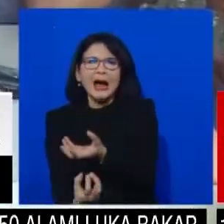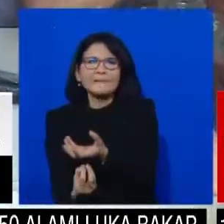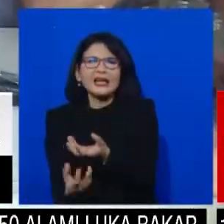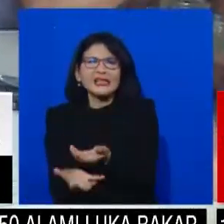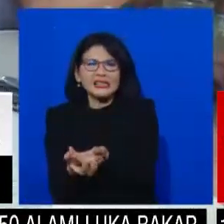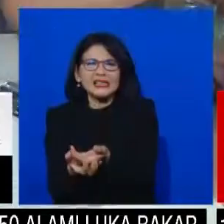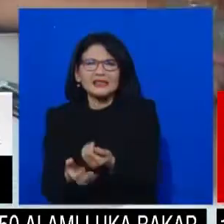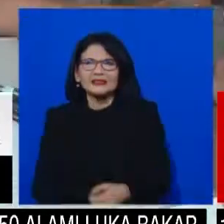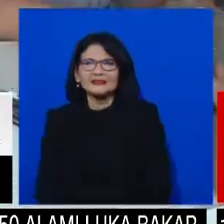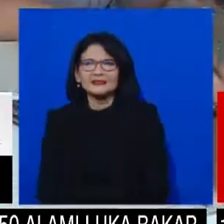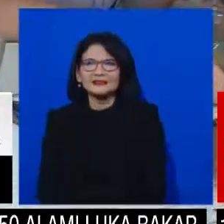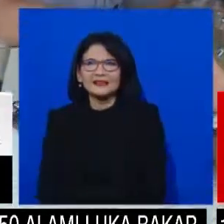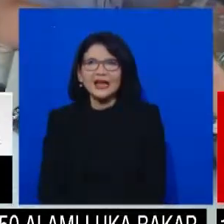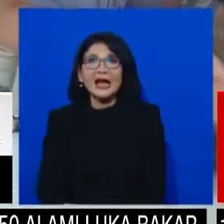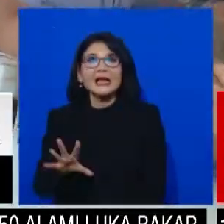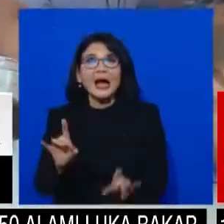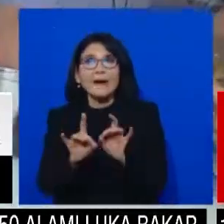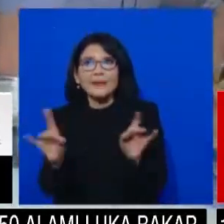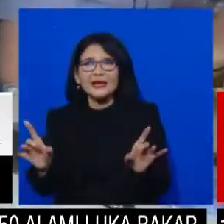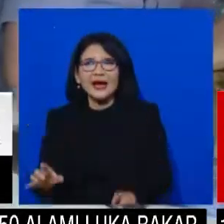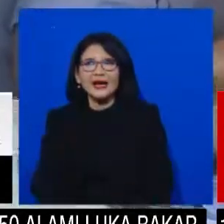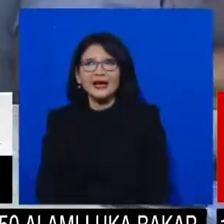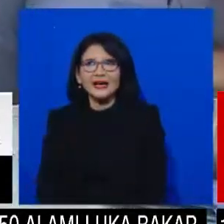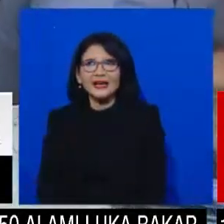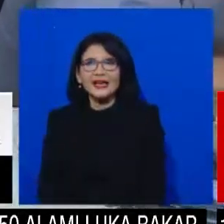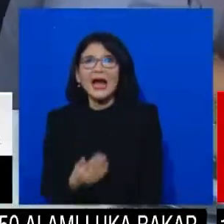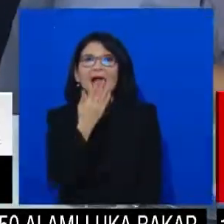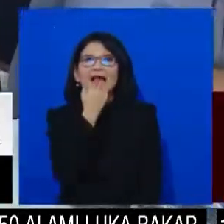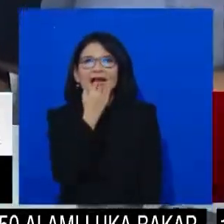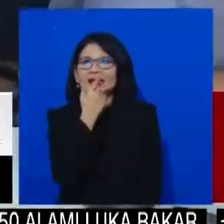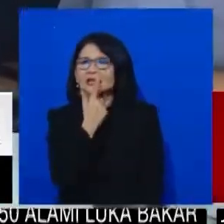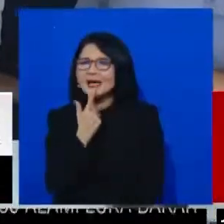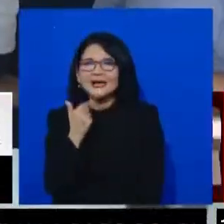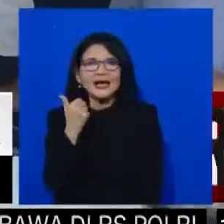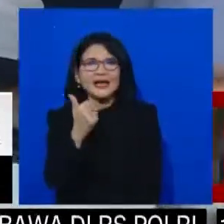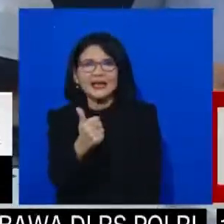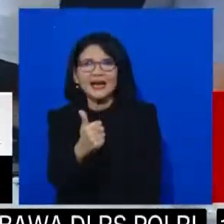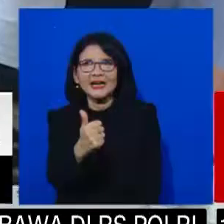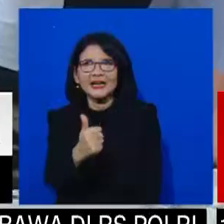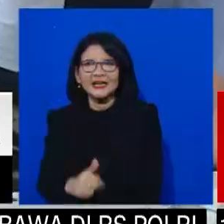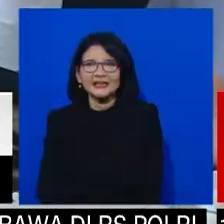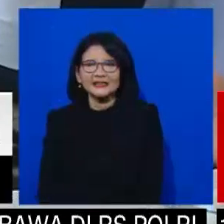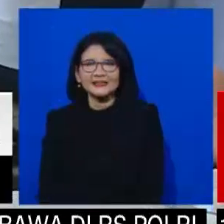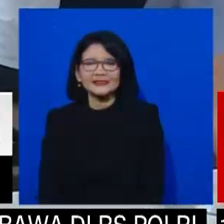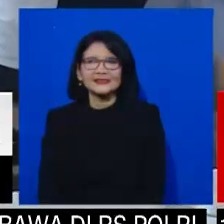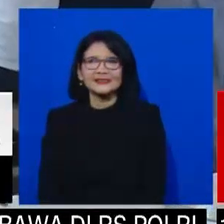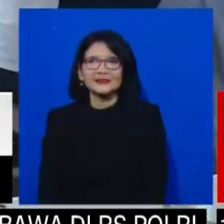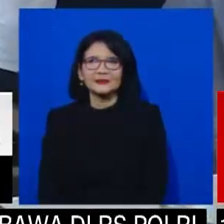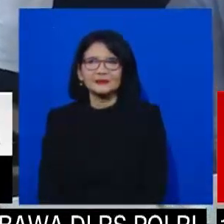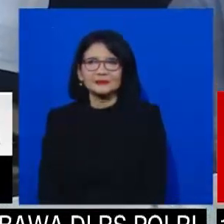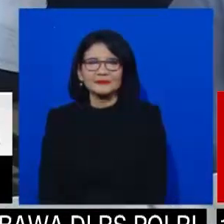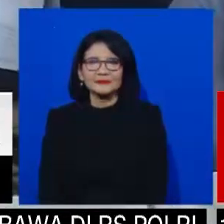pecah ya. Dan yang bikin beda, karena apinya berani gede, si nasi gorengnya terasa lebih ada kayak smoky-smokinya gitu.